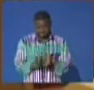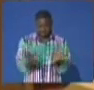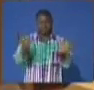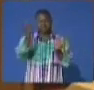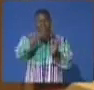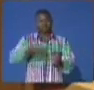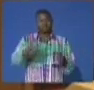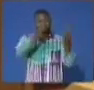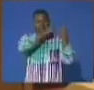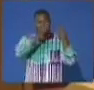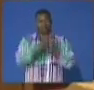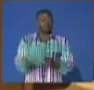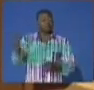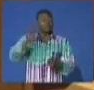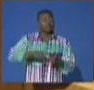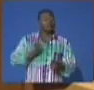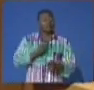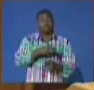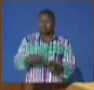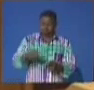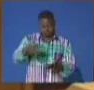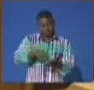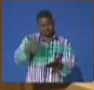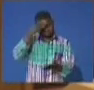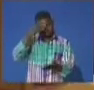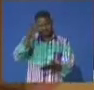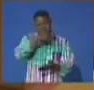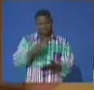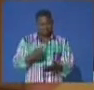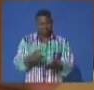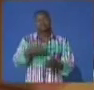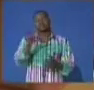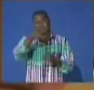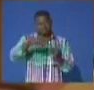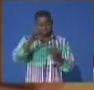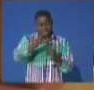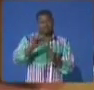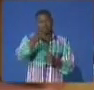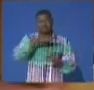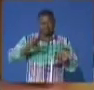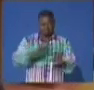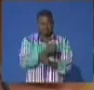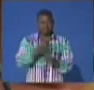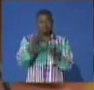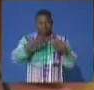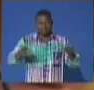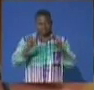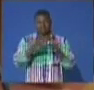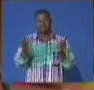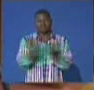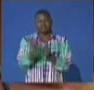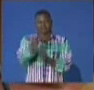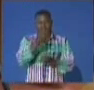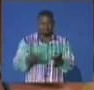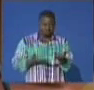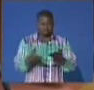Lorsque nous apprenons donc ces cas de fraude, nous avions pris langue avec donc les services de police, les services de gendarmerie, mais